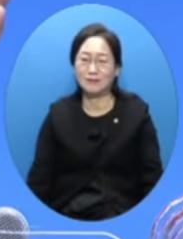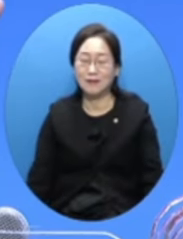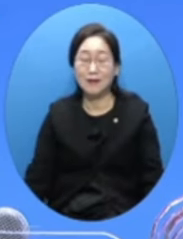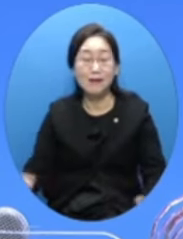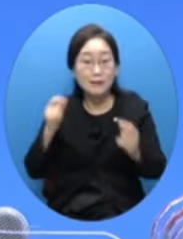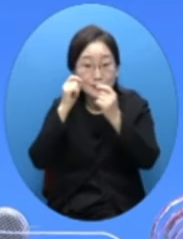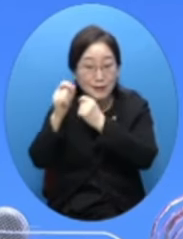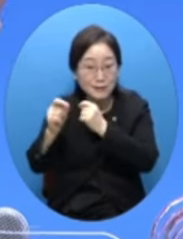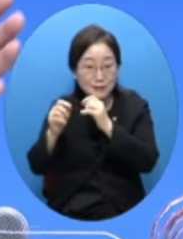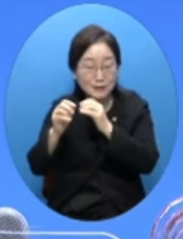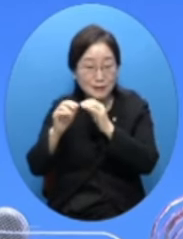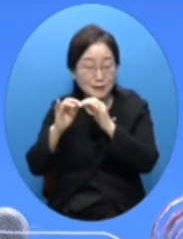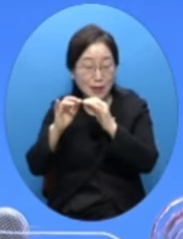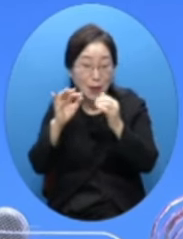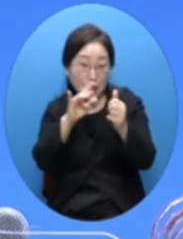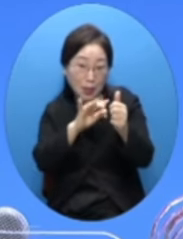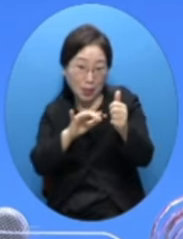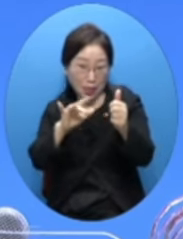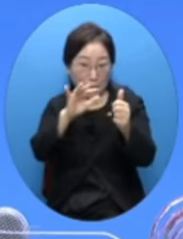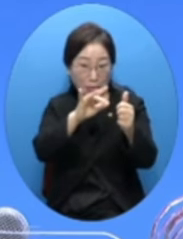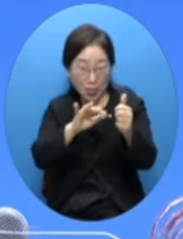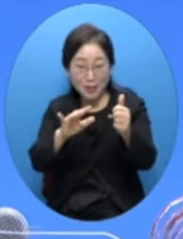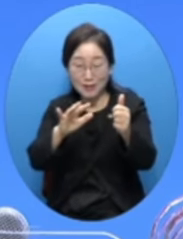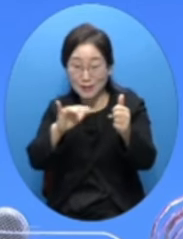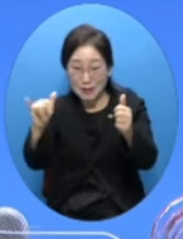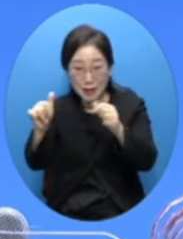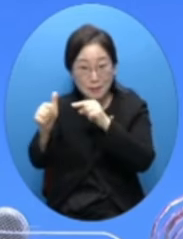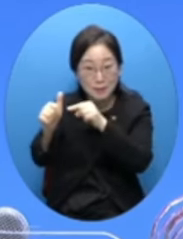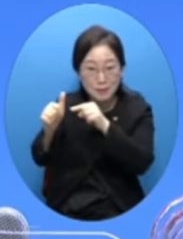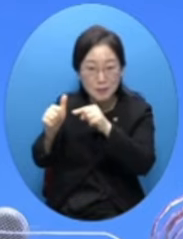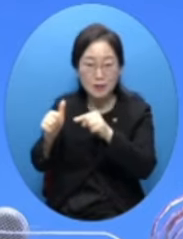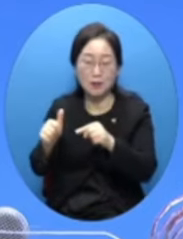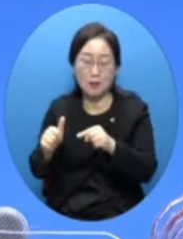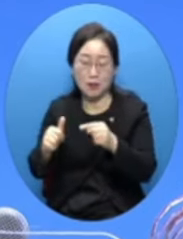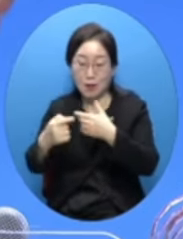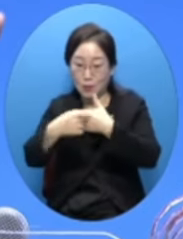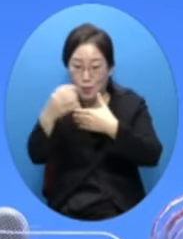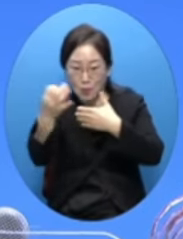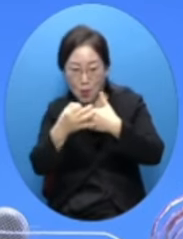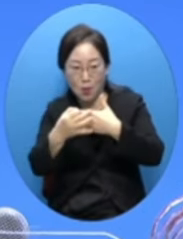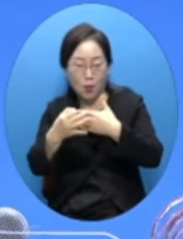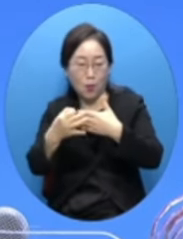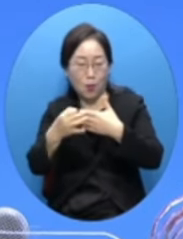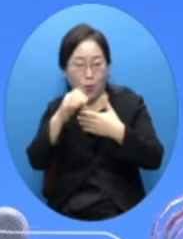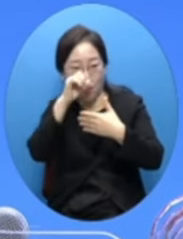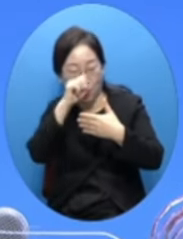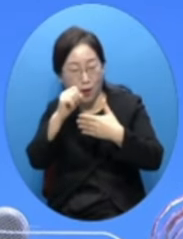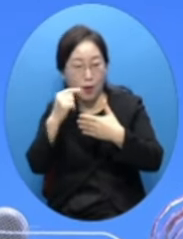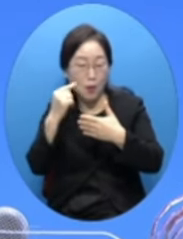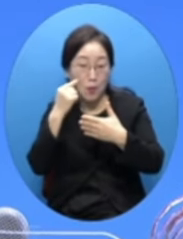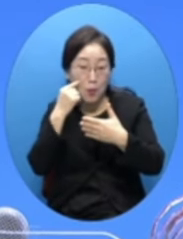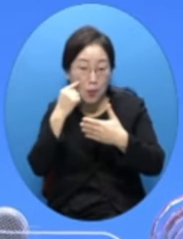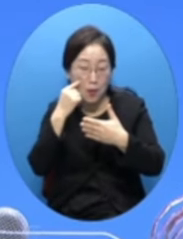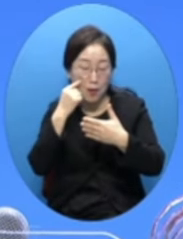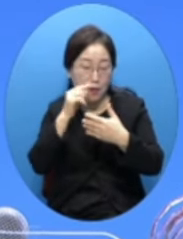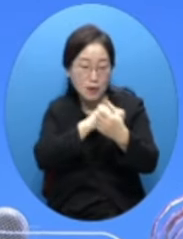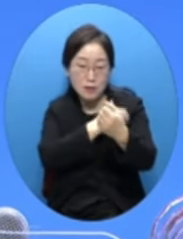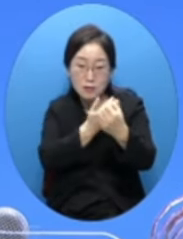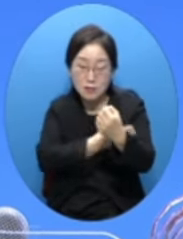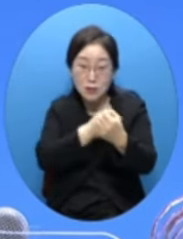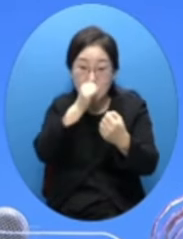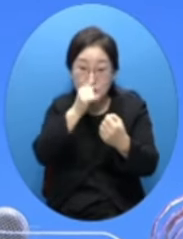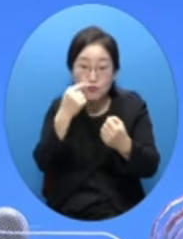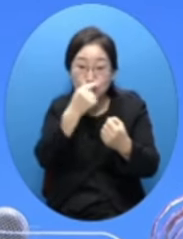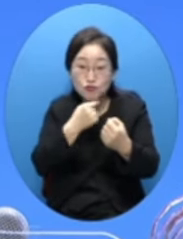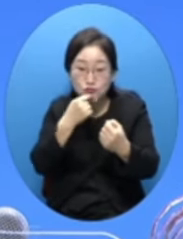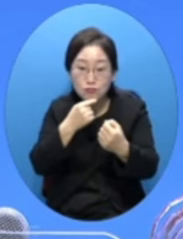사기꾼들이 겉으로는 참 좋은 사람인 것처럼 보이고 능력 있는 사부같이 가면을 쓰고 다니지만 결국